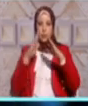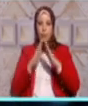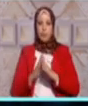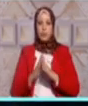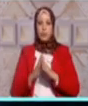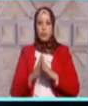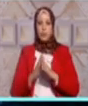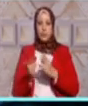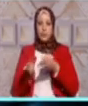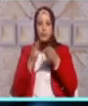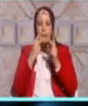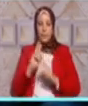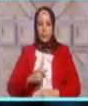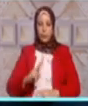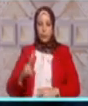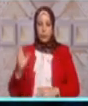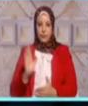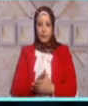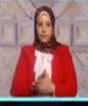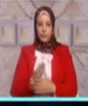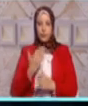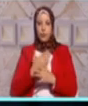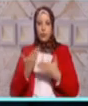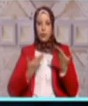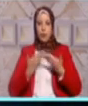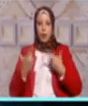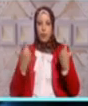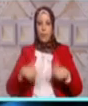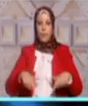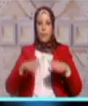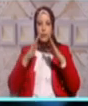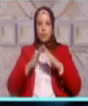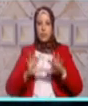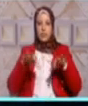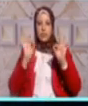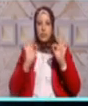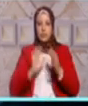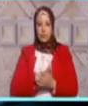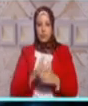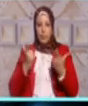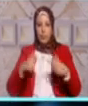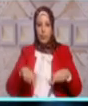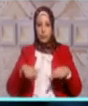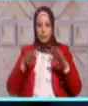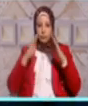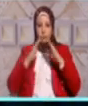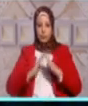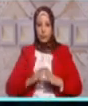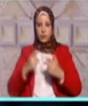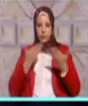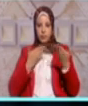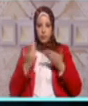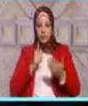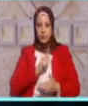خلال الدعوات المتعددة أن هم يتعرفوا على مصر الجديدة، يتعرفوا على بلادهم بشكل